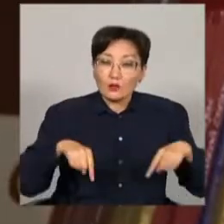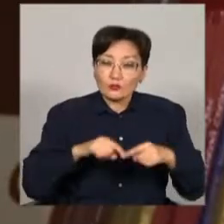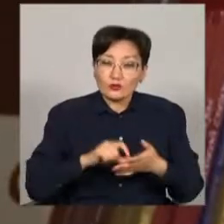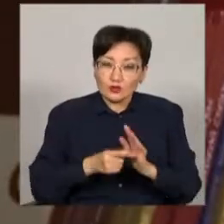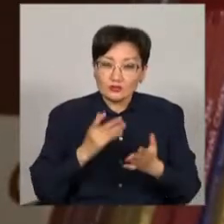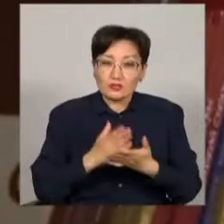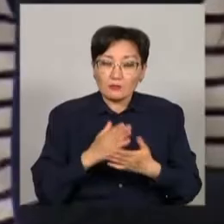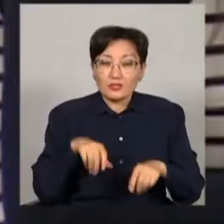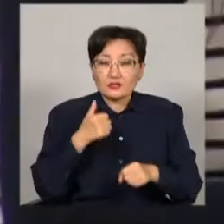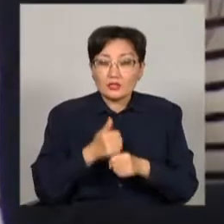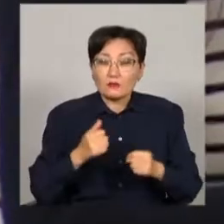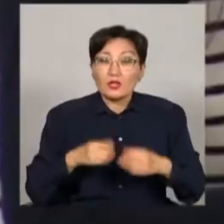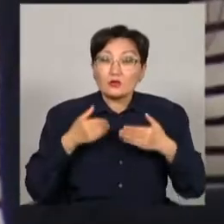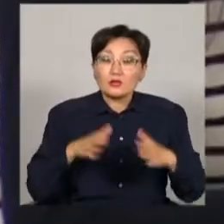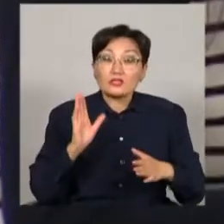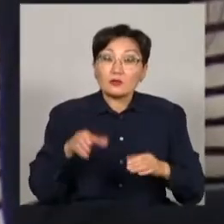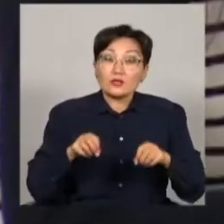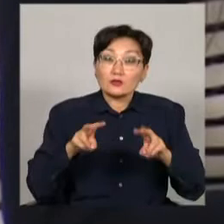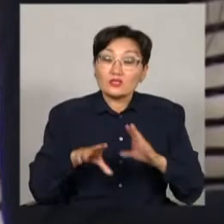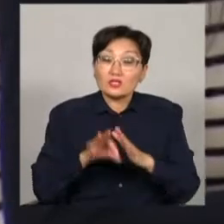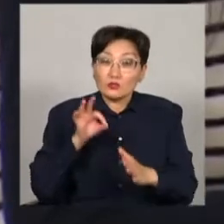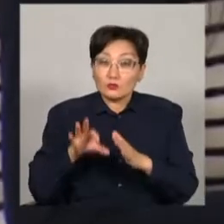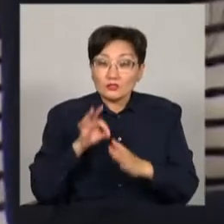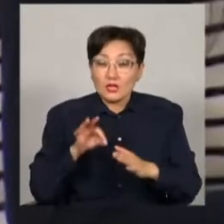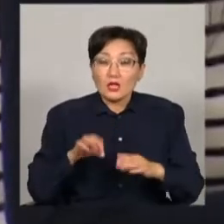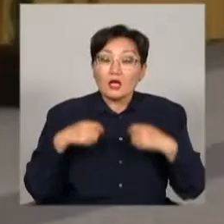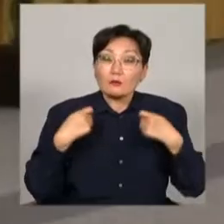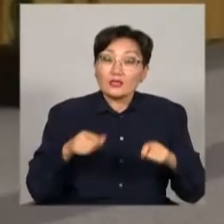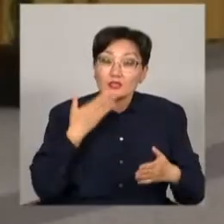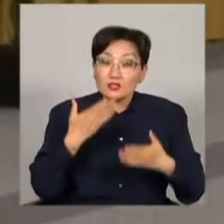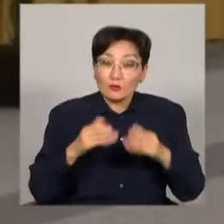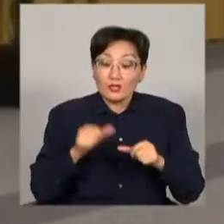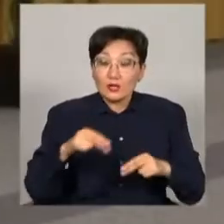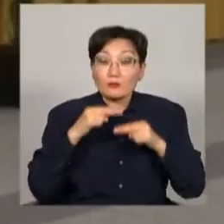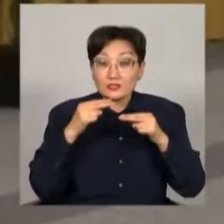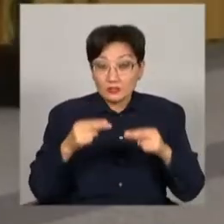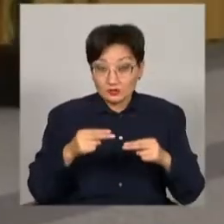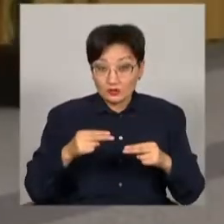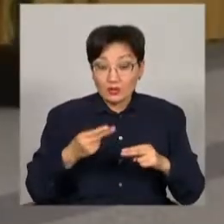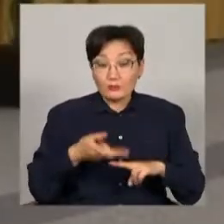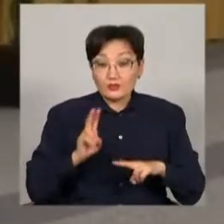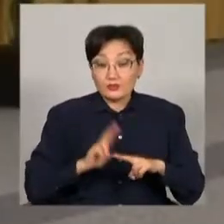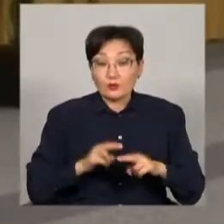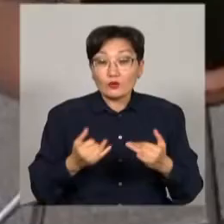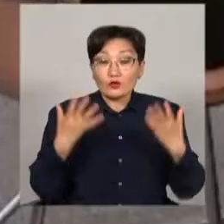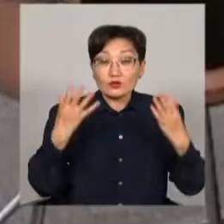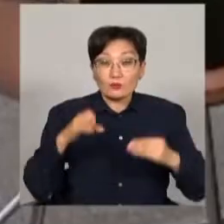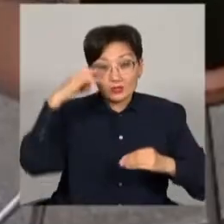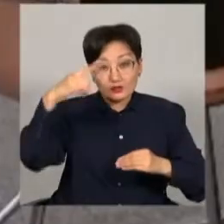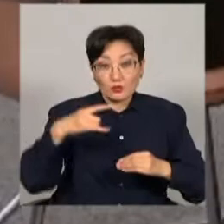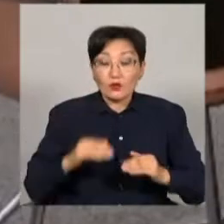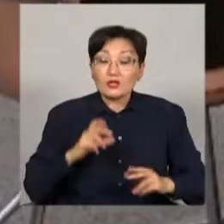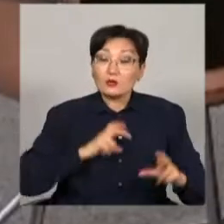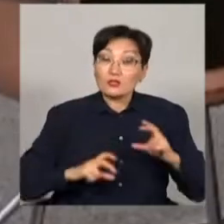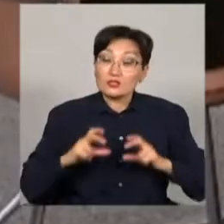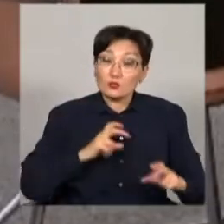дайындалған. Ең бастысы талапкерлер болашақ мамандығын таңдауда нарық сұранысына баса назар аударатыны белгілі. Сондықтан да бүгінде еліміздің жоғары